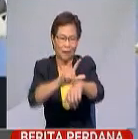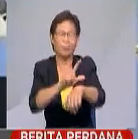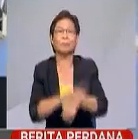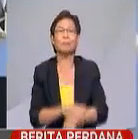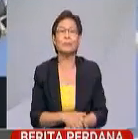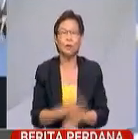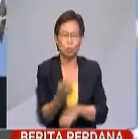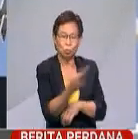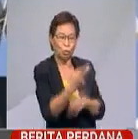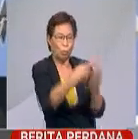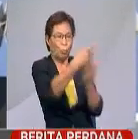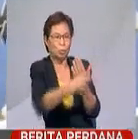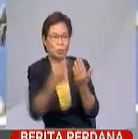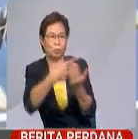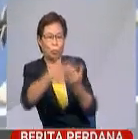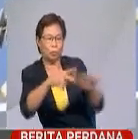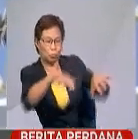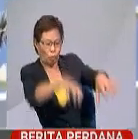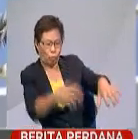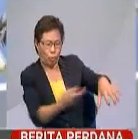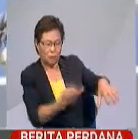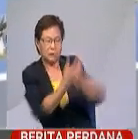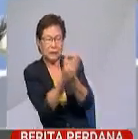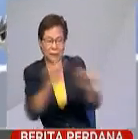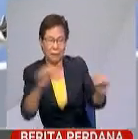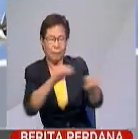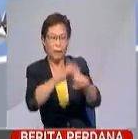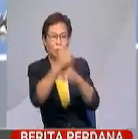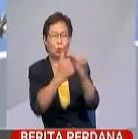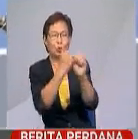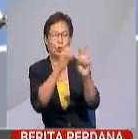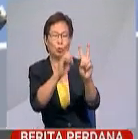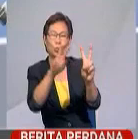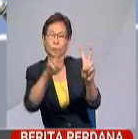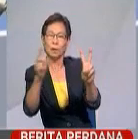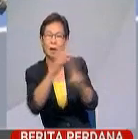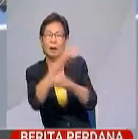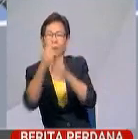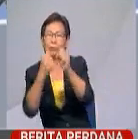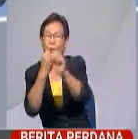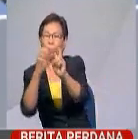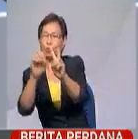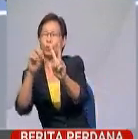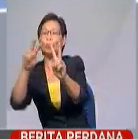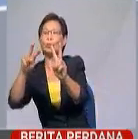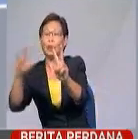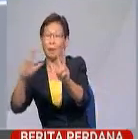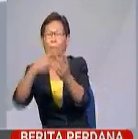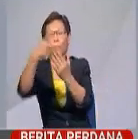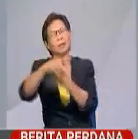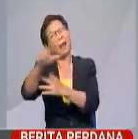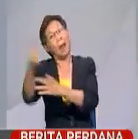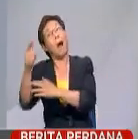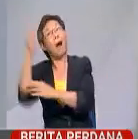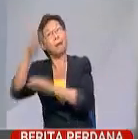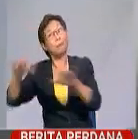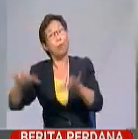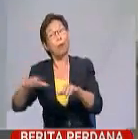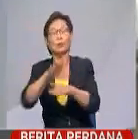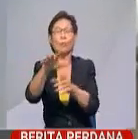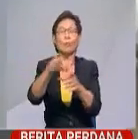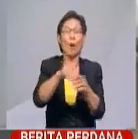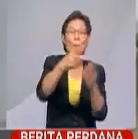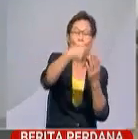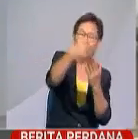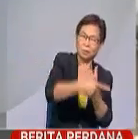Lagenda. Kedua-dua projek dijangka siap masing-masing pada 2021 dan 2023. Projek lain yang akan dilaksanakan